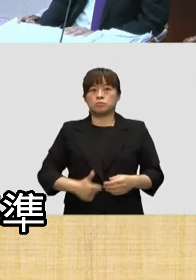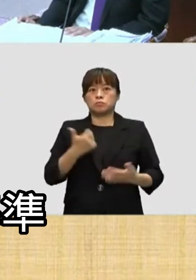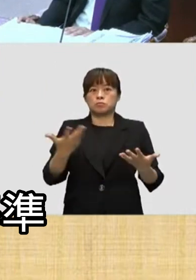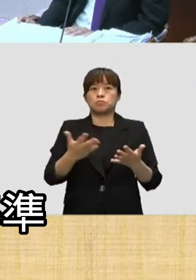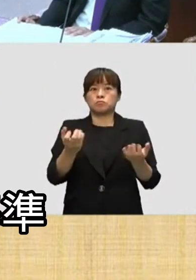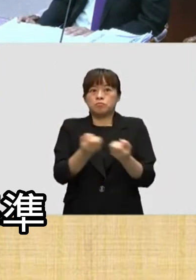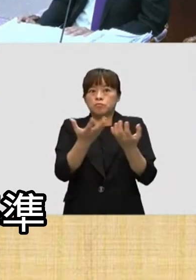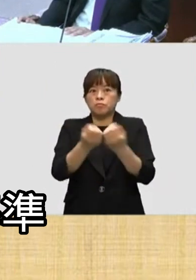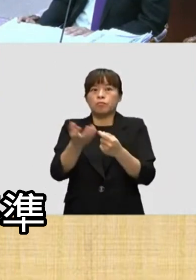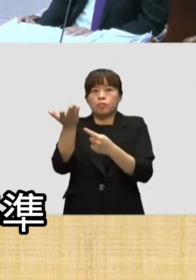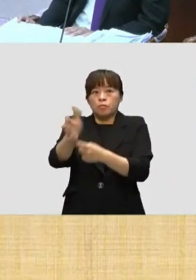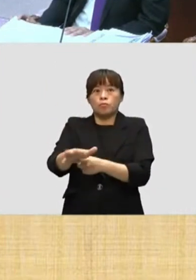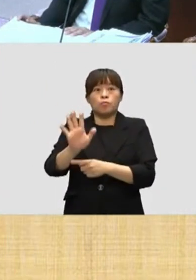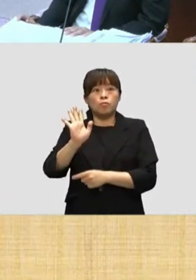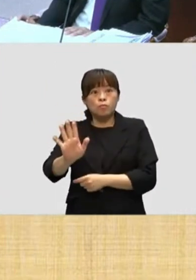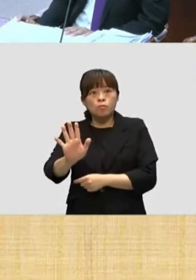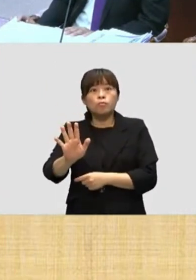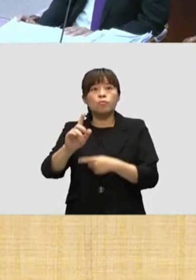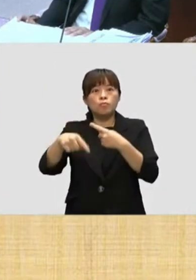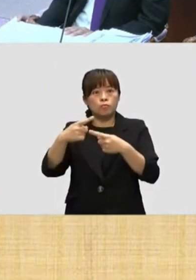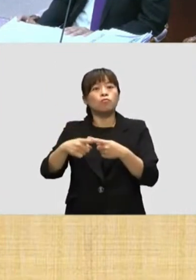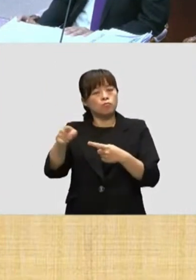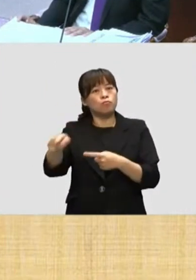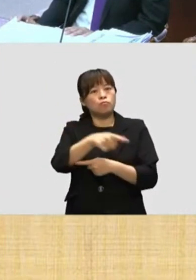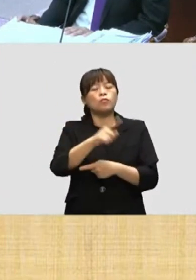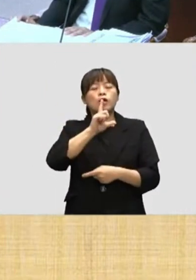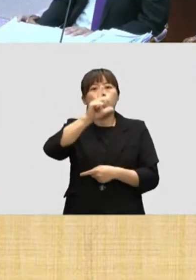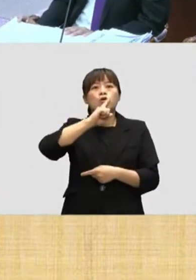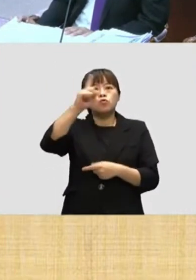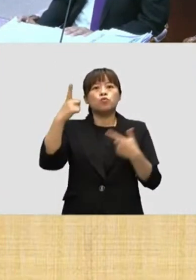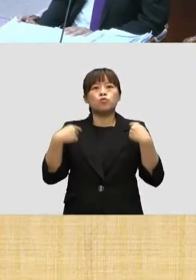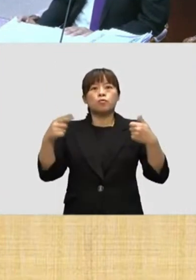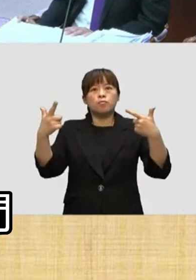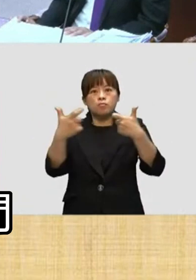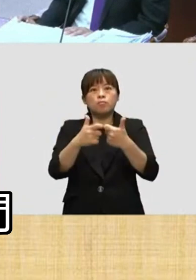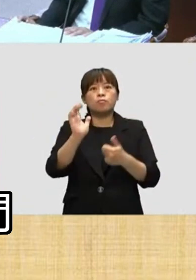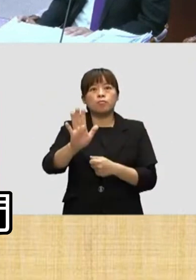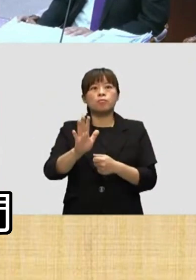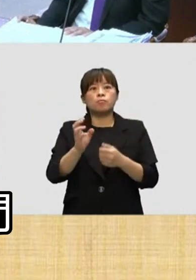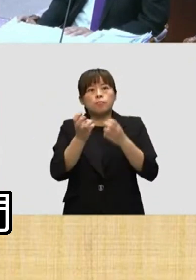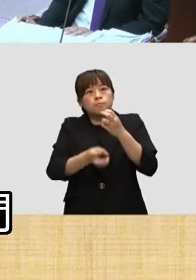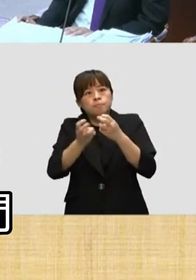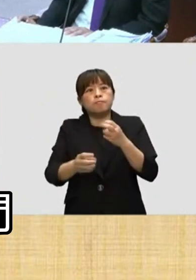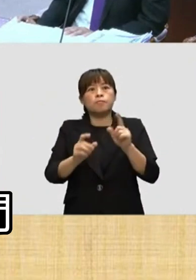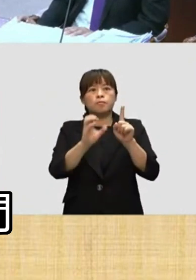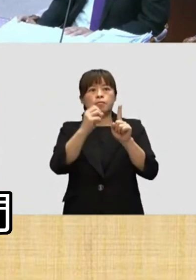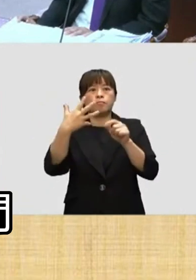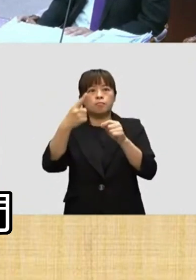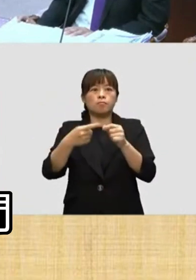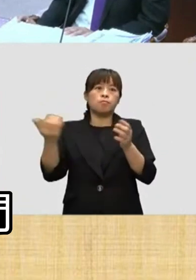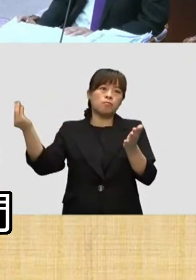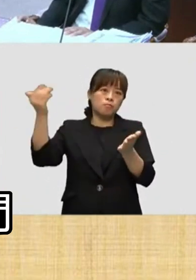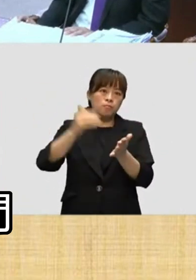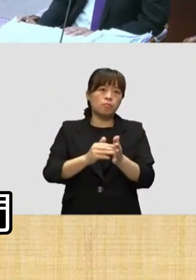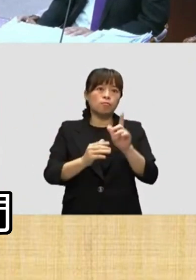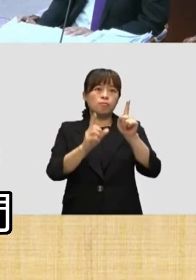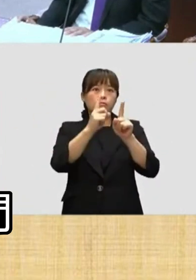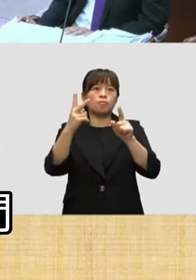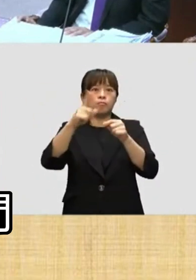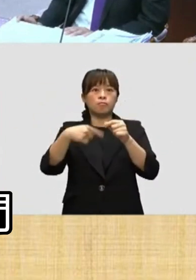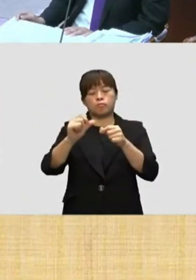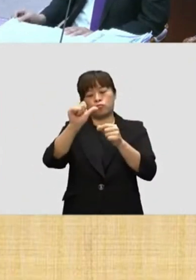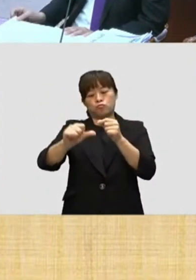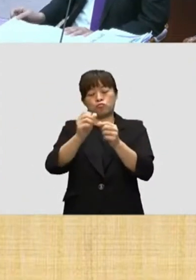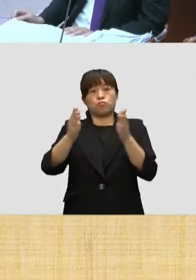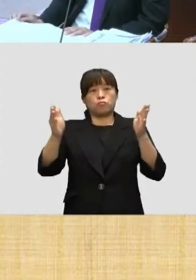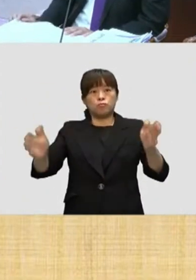的死刑量刑基准，应可以满足上诉原则。分析从108年到112年五年